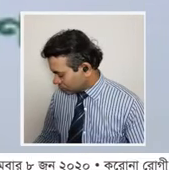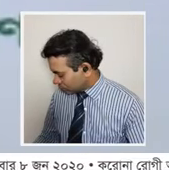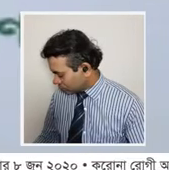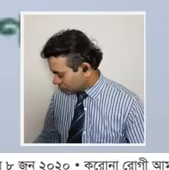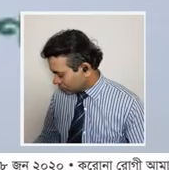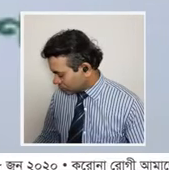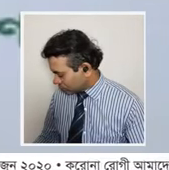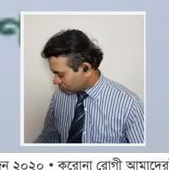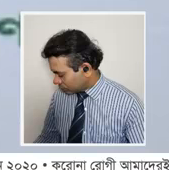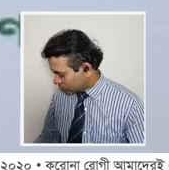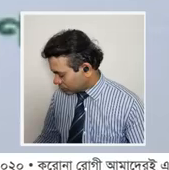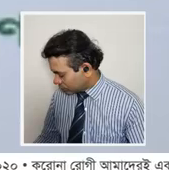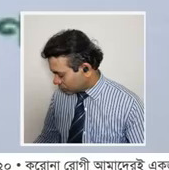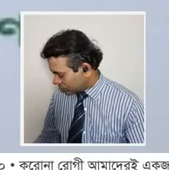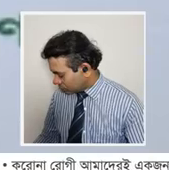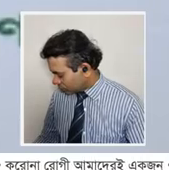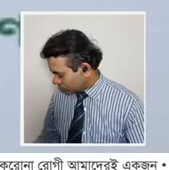25 জ্যৈষ্ঠ 1427।